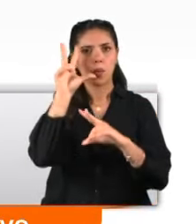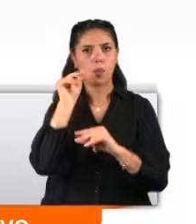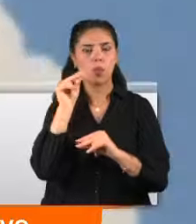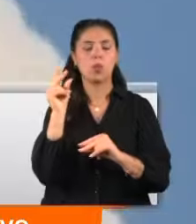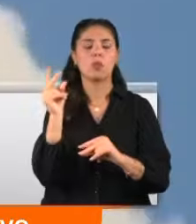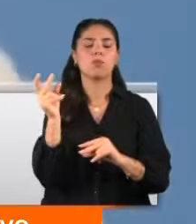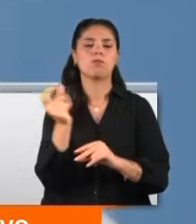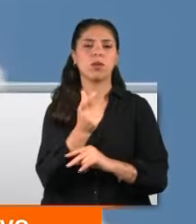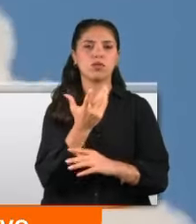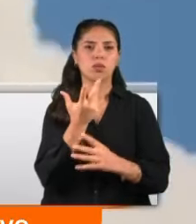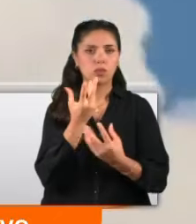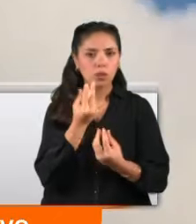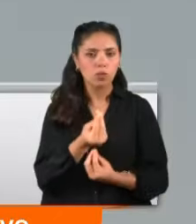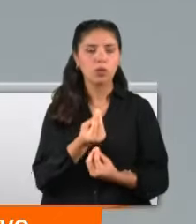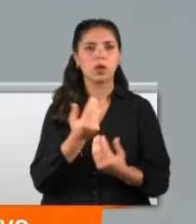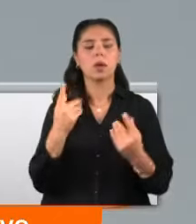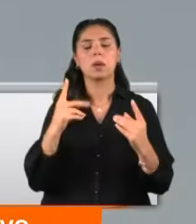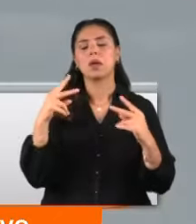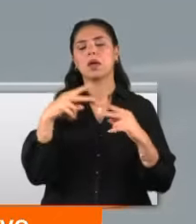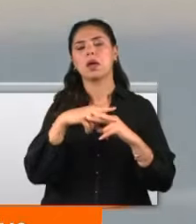olmadı. Gece sakin geçti.